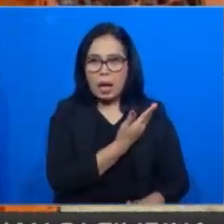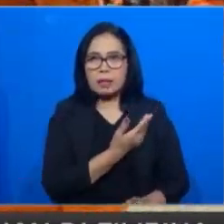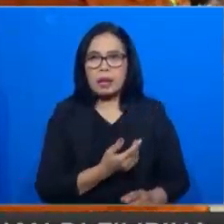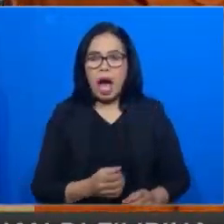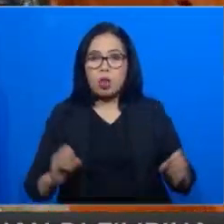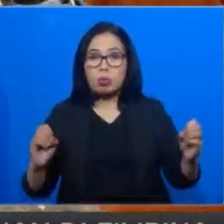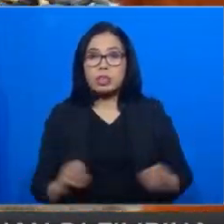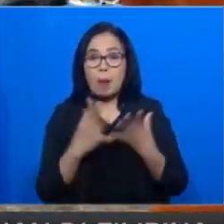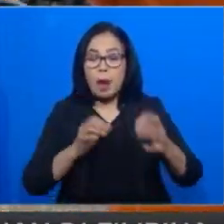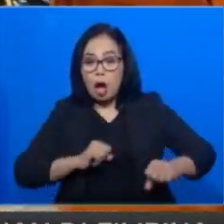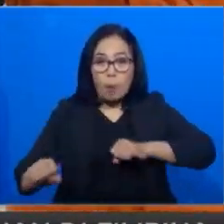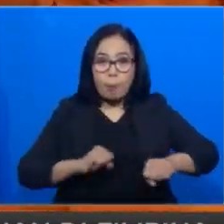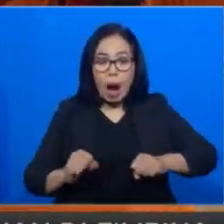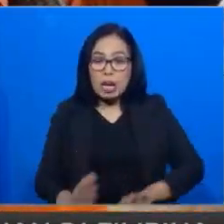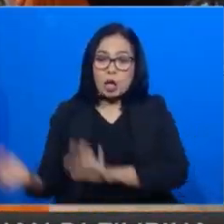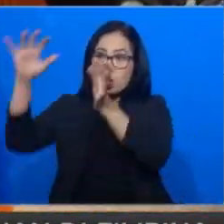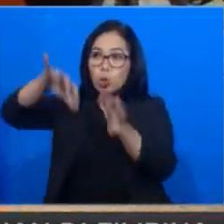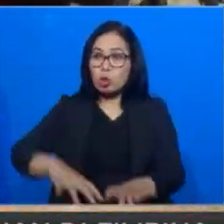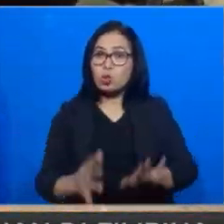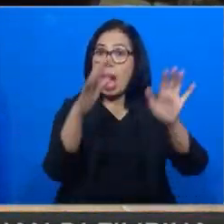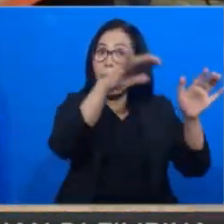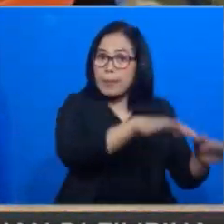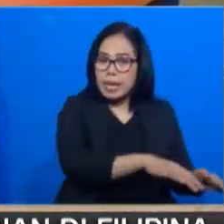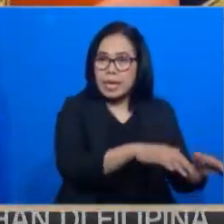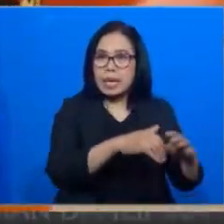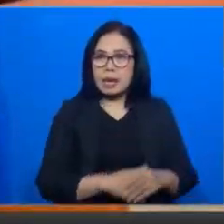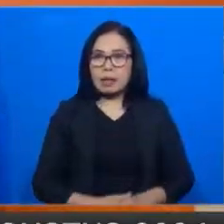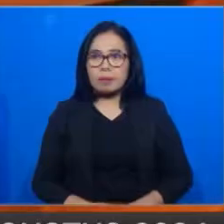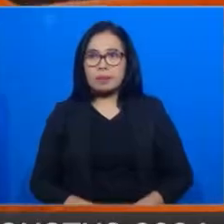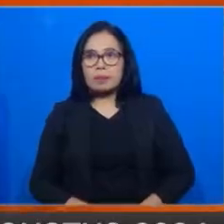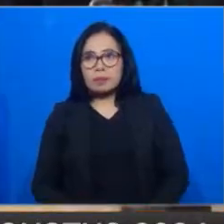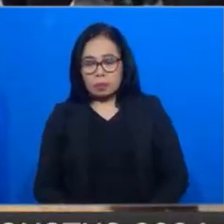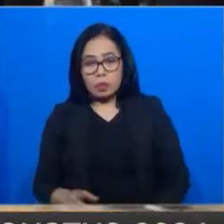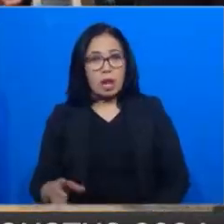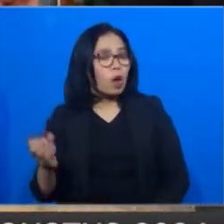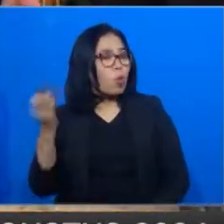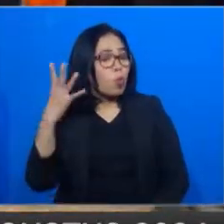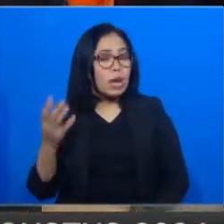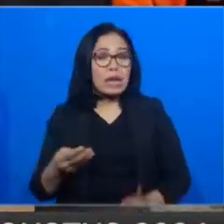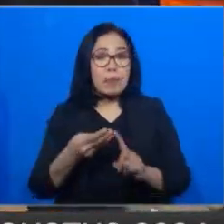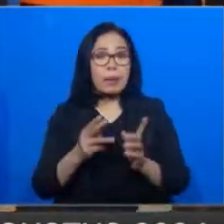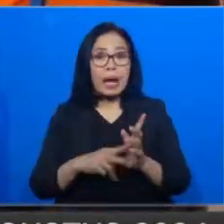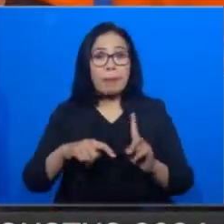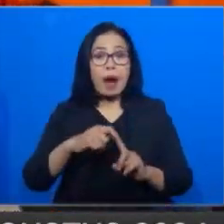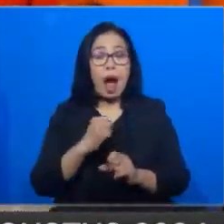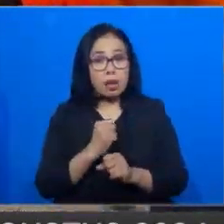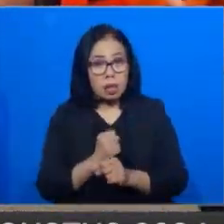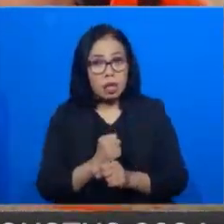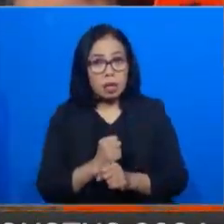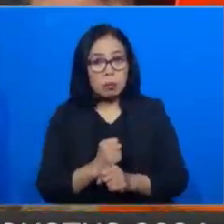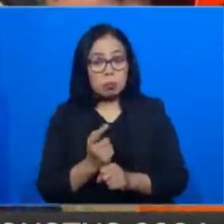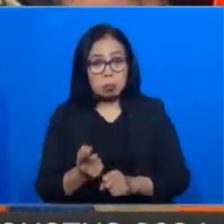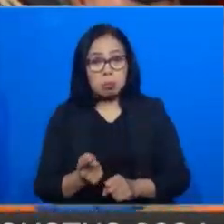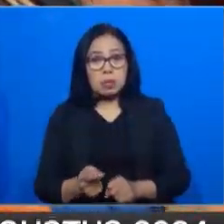bencana gempa dan tsunami. Terutama setelah adanya prediksi megatrust dari BMKG yang mengancam pesisir laut selatan